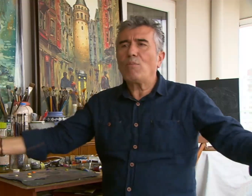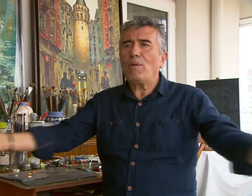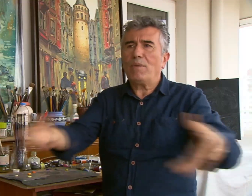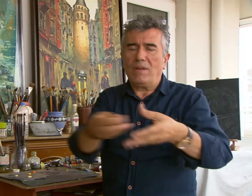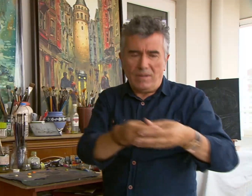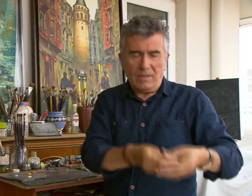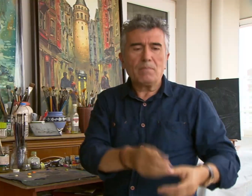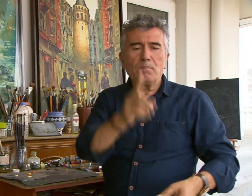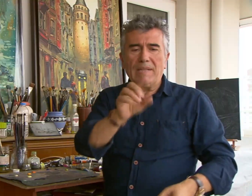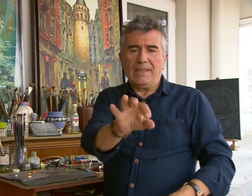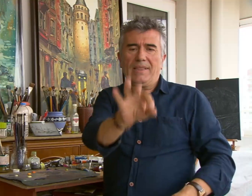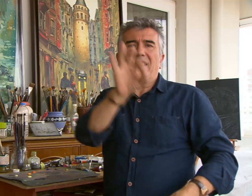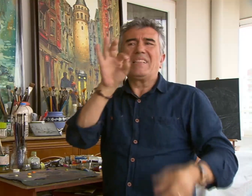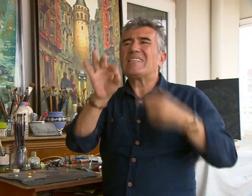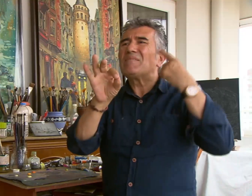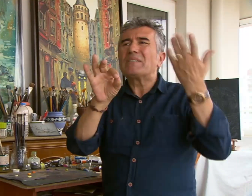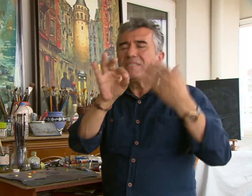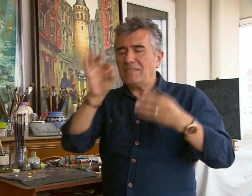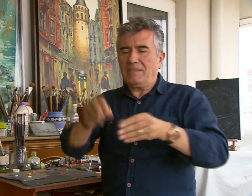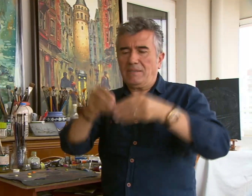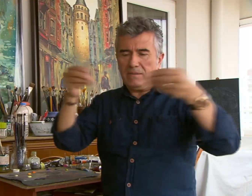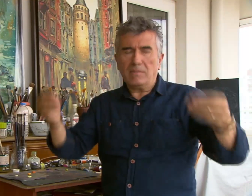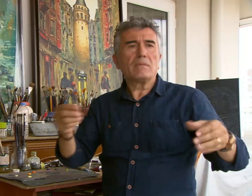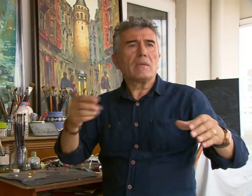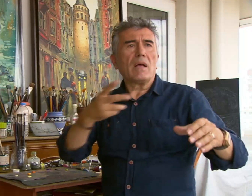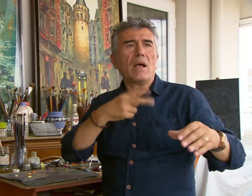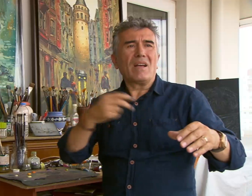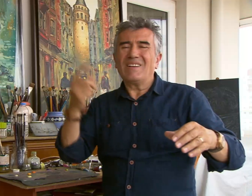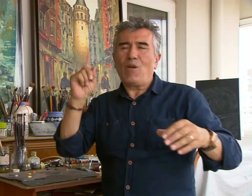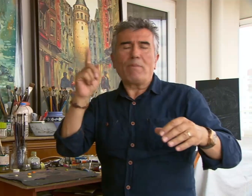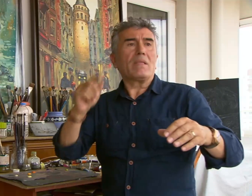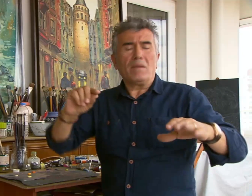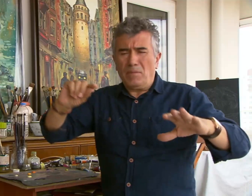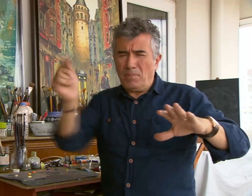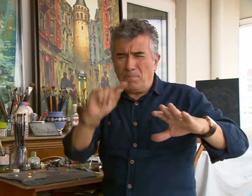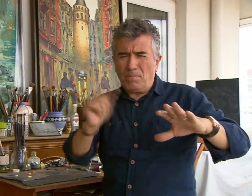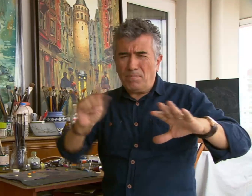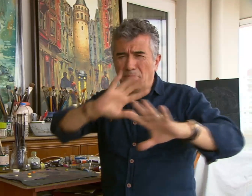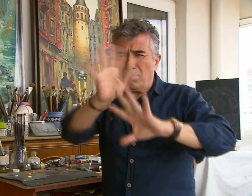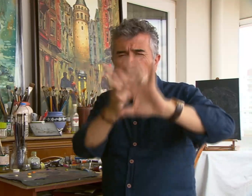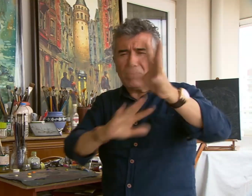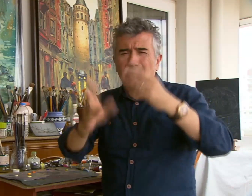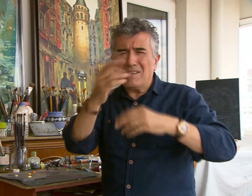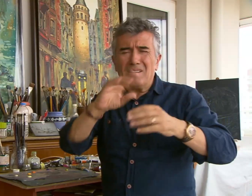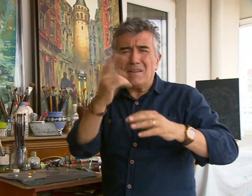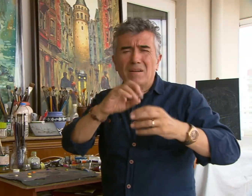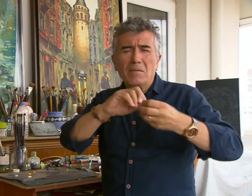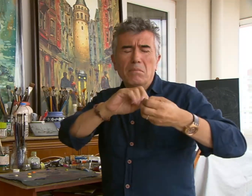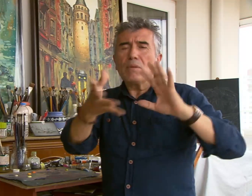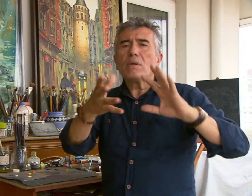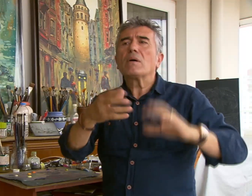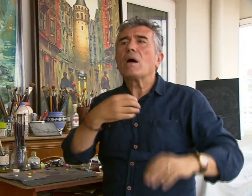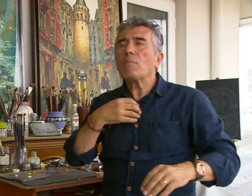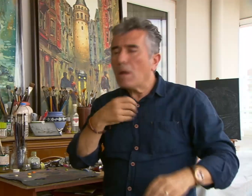ve sonra toparladı bütün yaptığımız resimleri. Arasından en iyi resmi seçti. Ve sonra kendisi bir resim